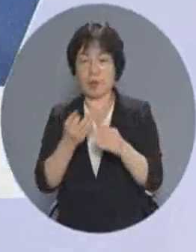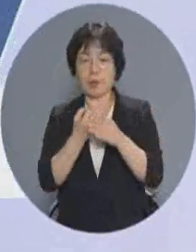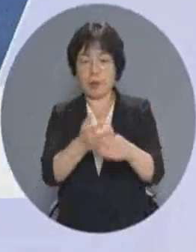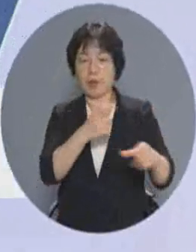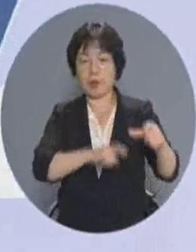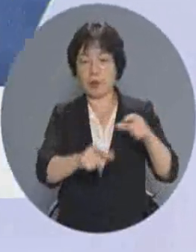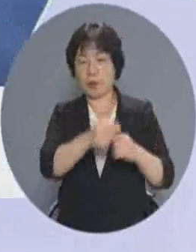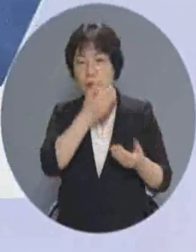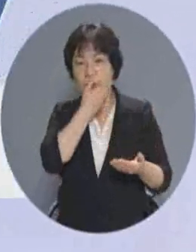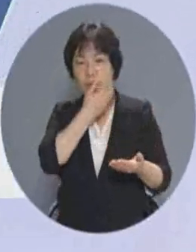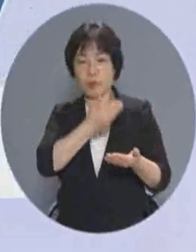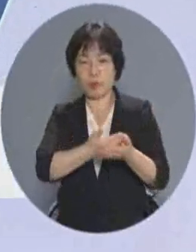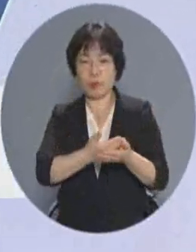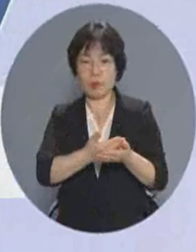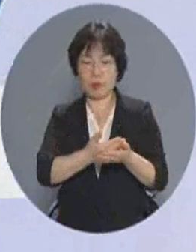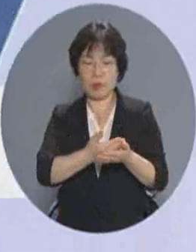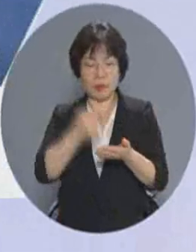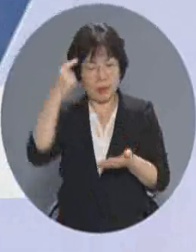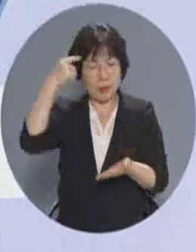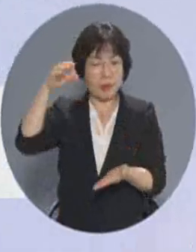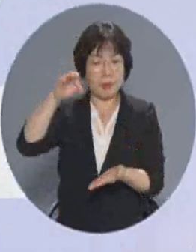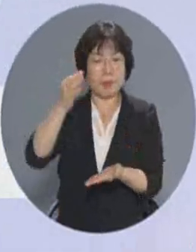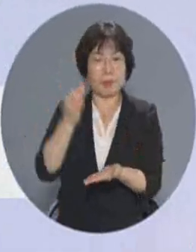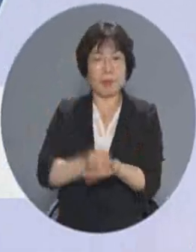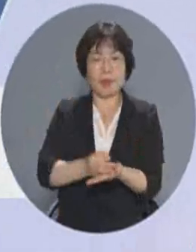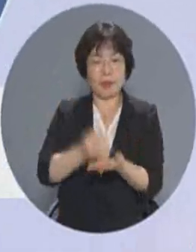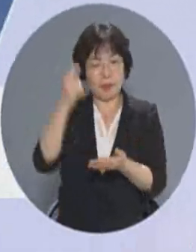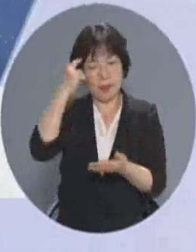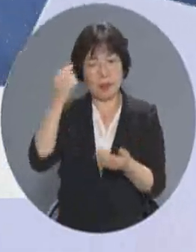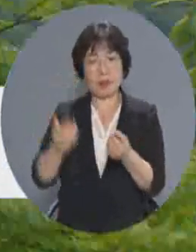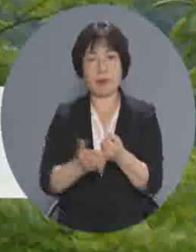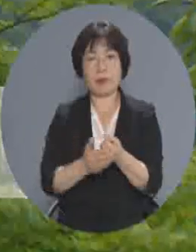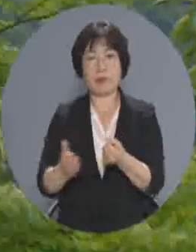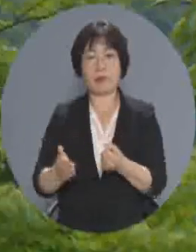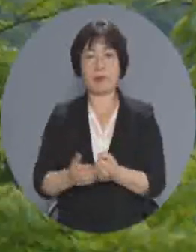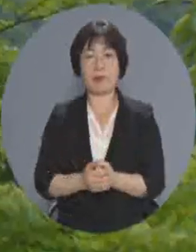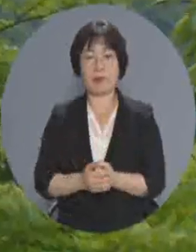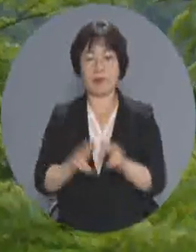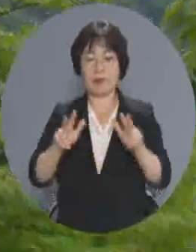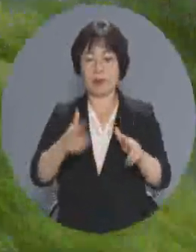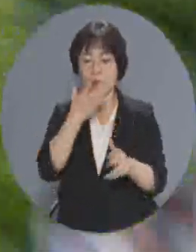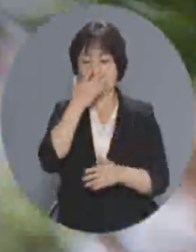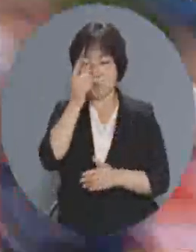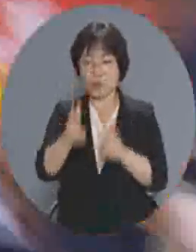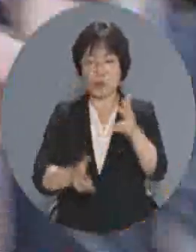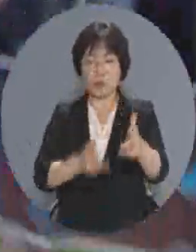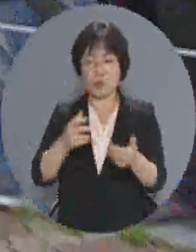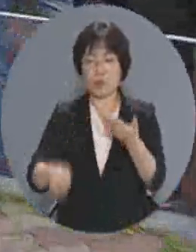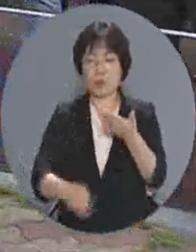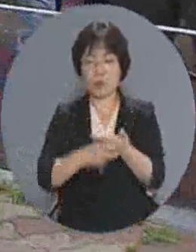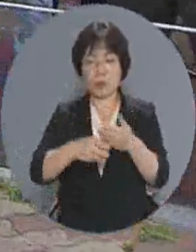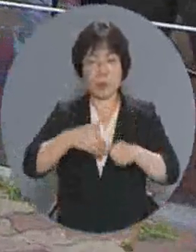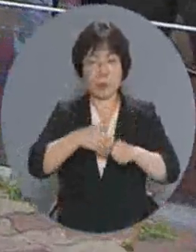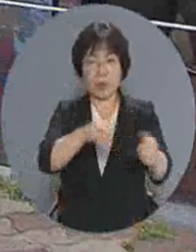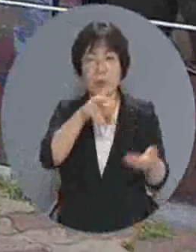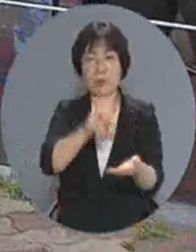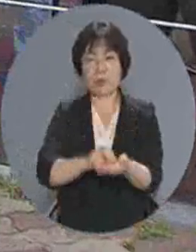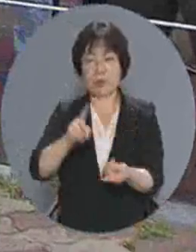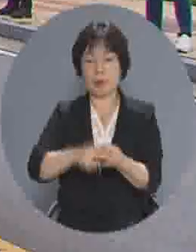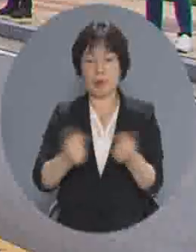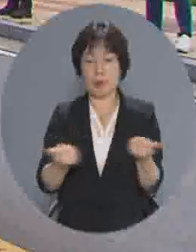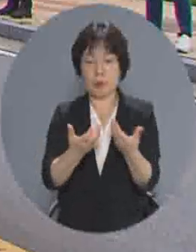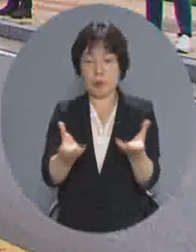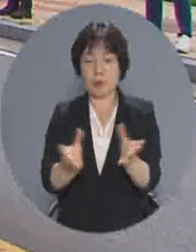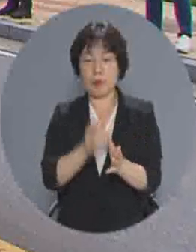현찰이 더 중요하다는 저급한 인식을 가지고 있기 때문이다. 현재 순천 공장의 불법 파견 혐의에 대해